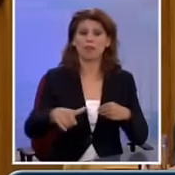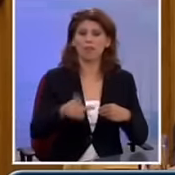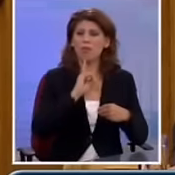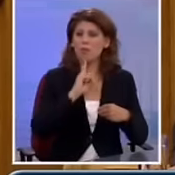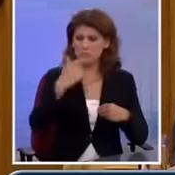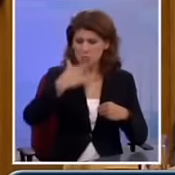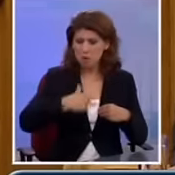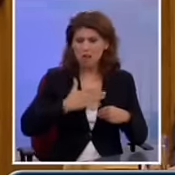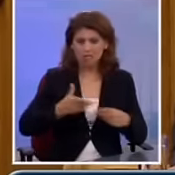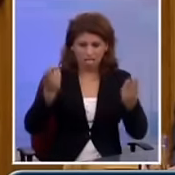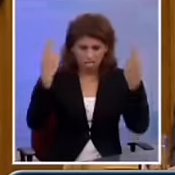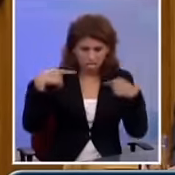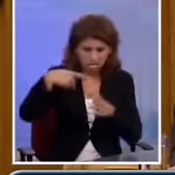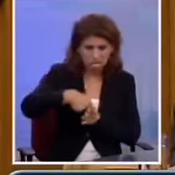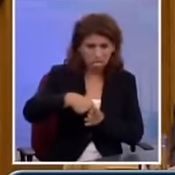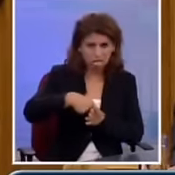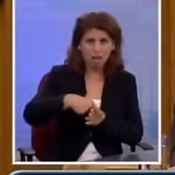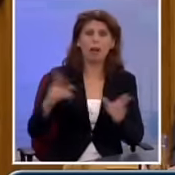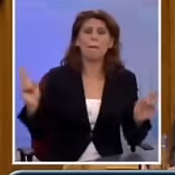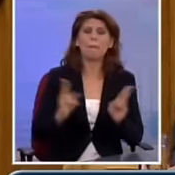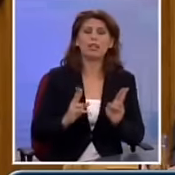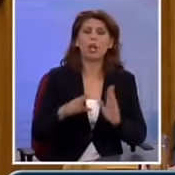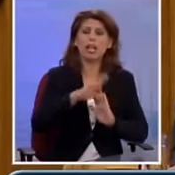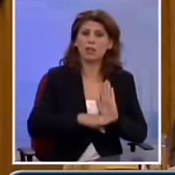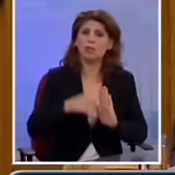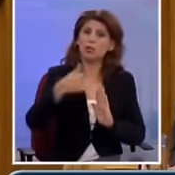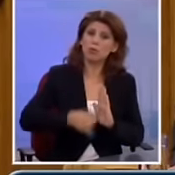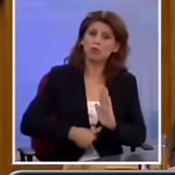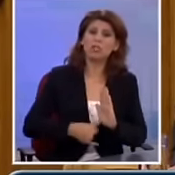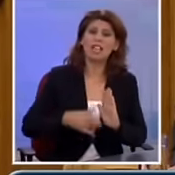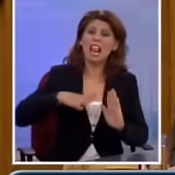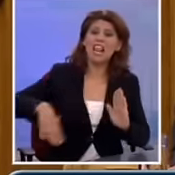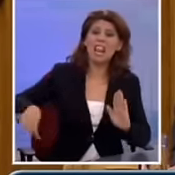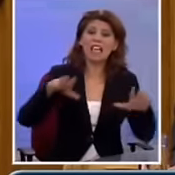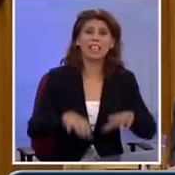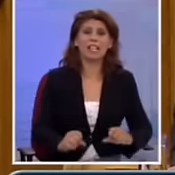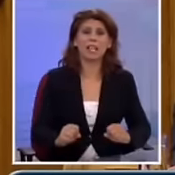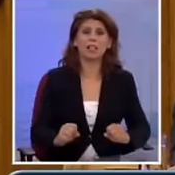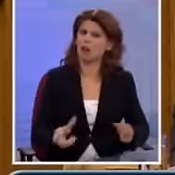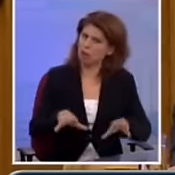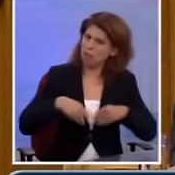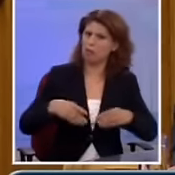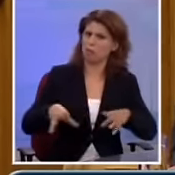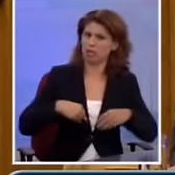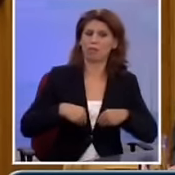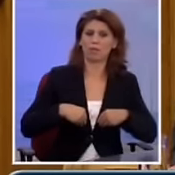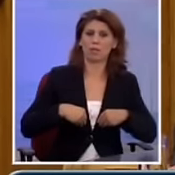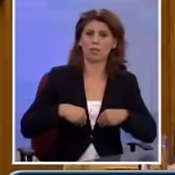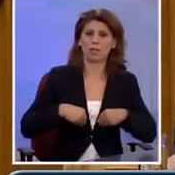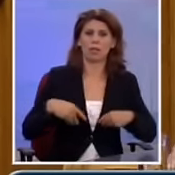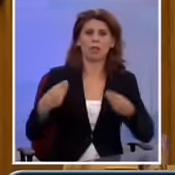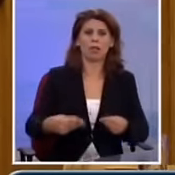για να αποδεχόμαστε την περιστολή των κανόνων και της ουσίας της λαϊκής κυριαρχίας και να έχουμε εναποθέσει